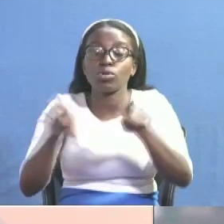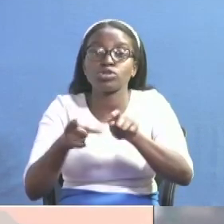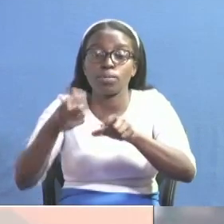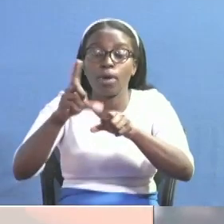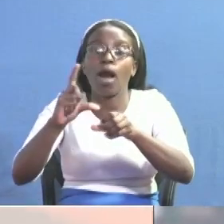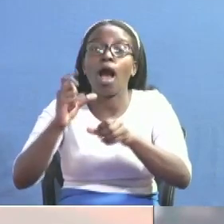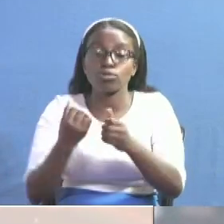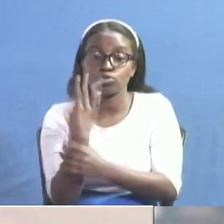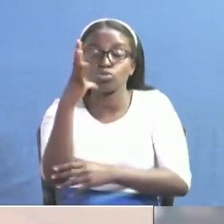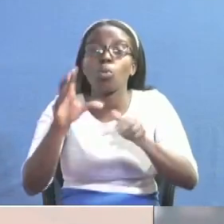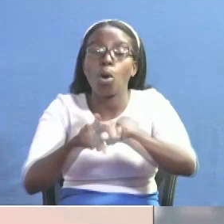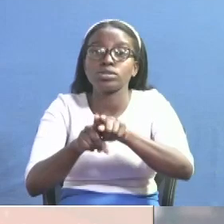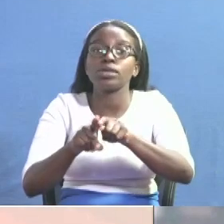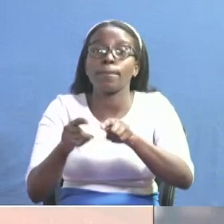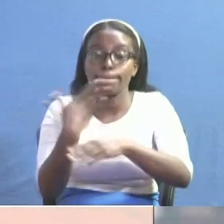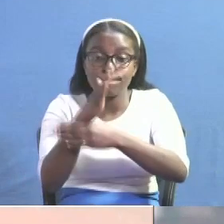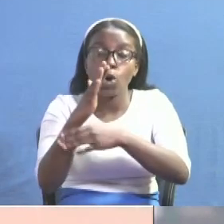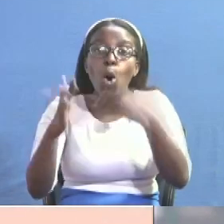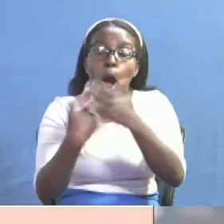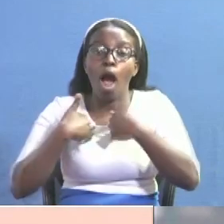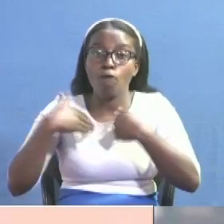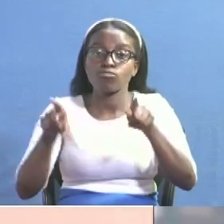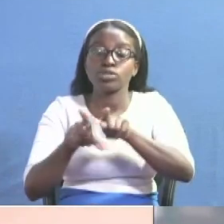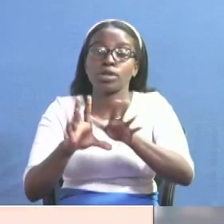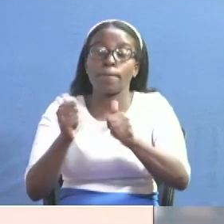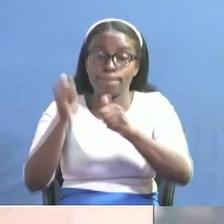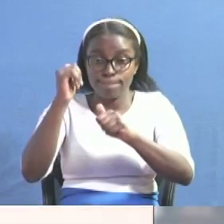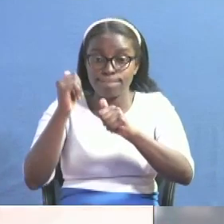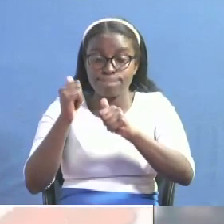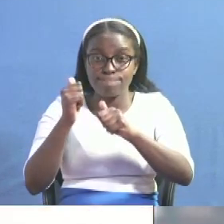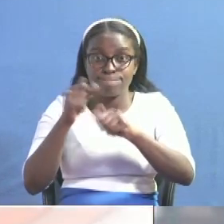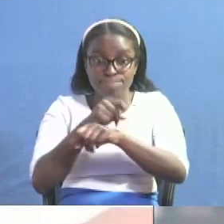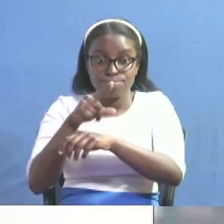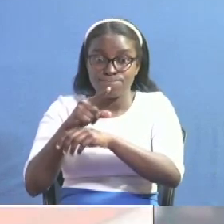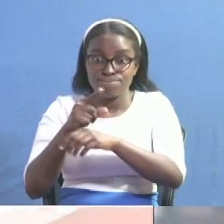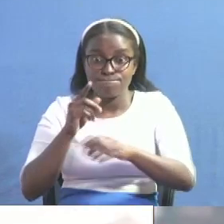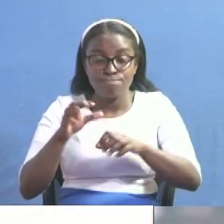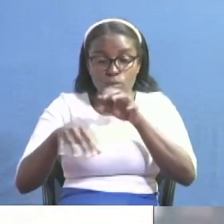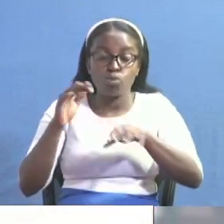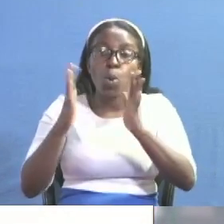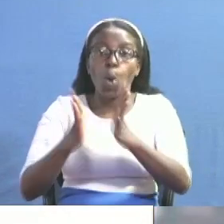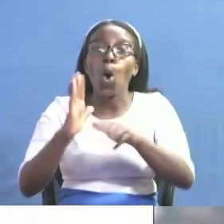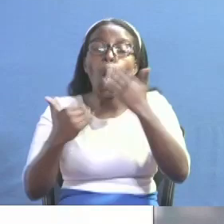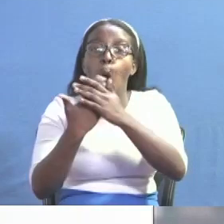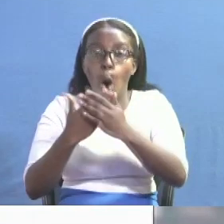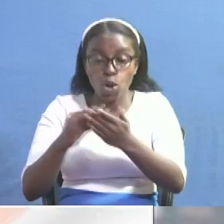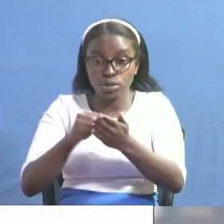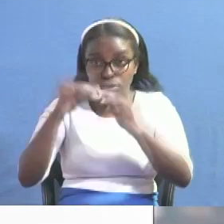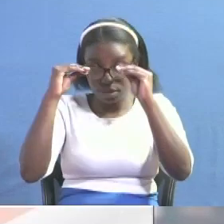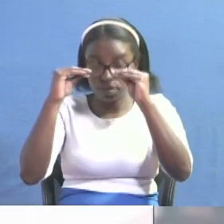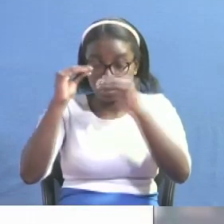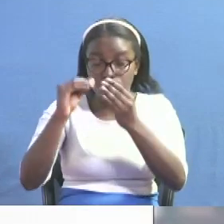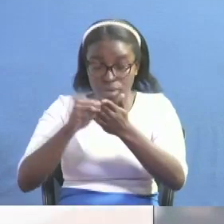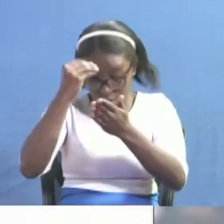na faida katika ufugaji wa samaki. Wakulima zaidi ya 120 wamepata mafunzo maalum ya ufugaji wa samaki